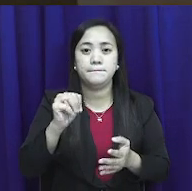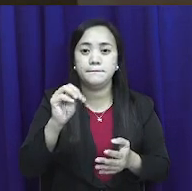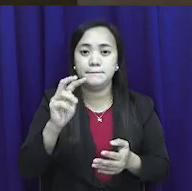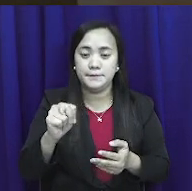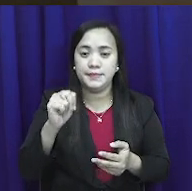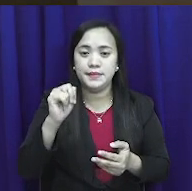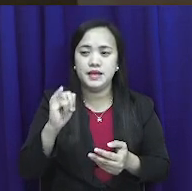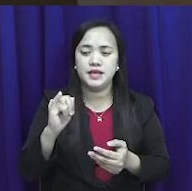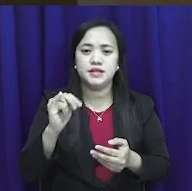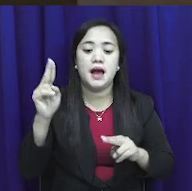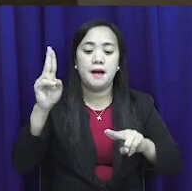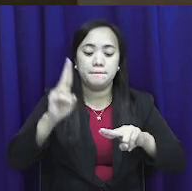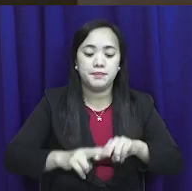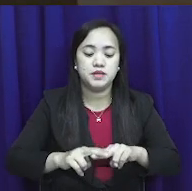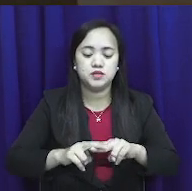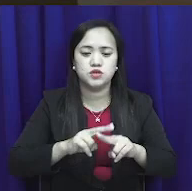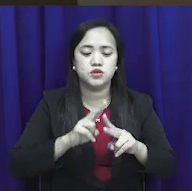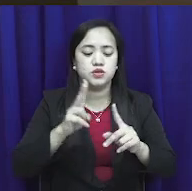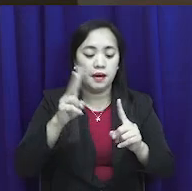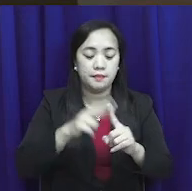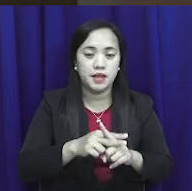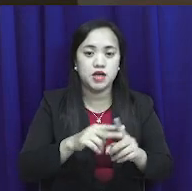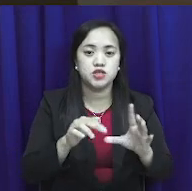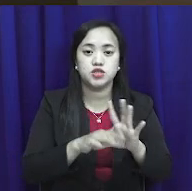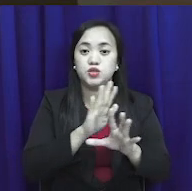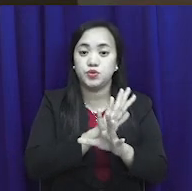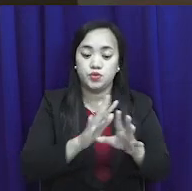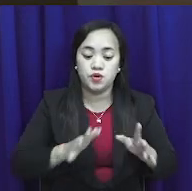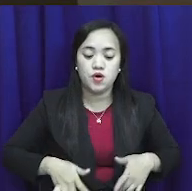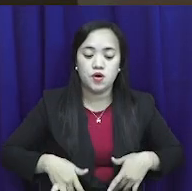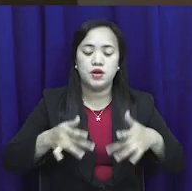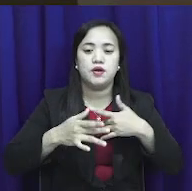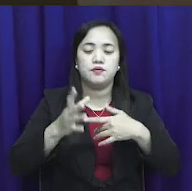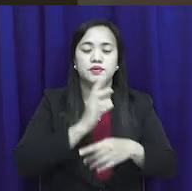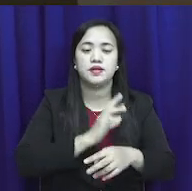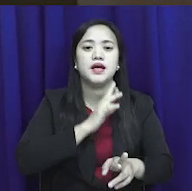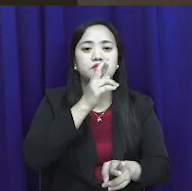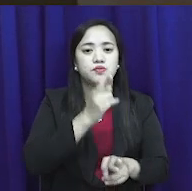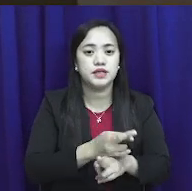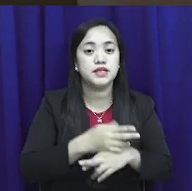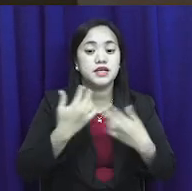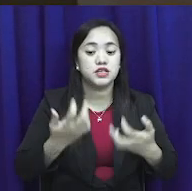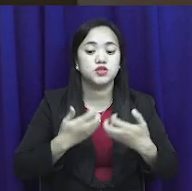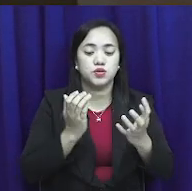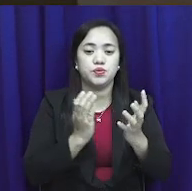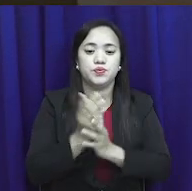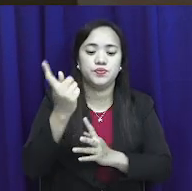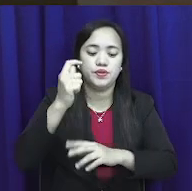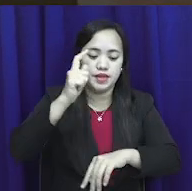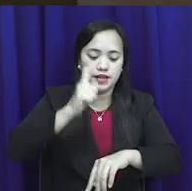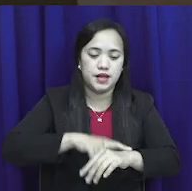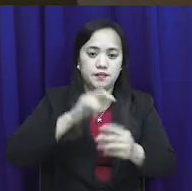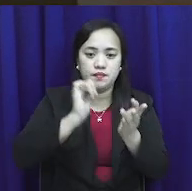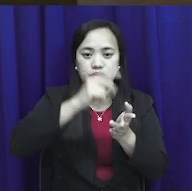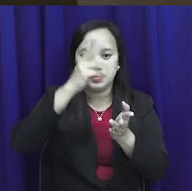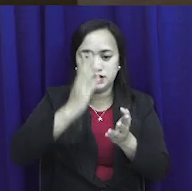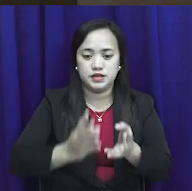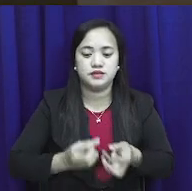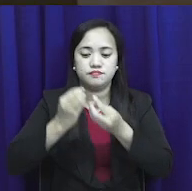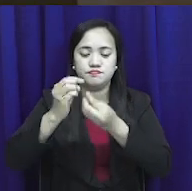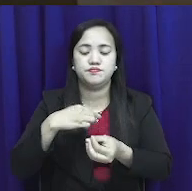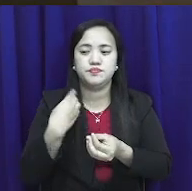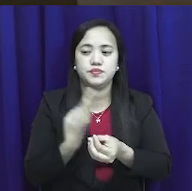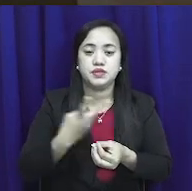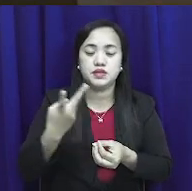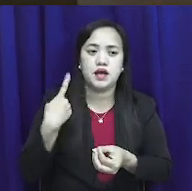doon sa bahay and um I really enjoyed it through the time tapos nag nag-iiba din